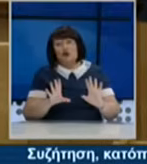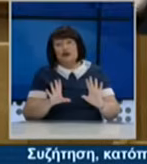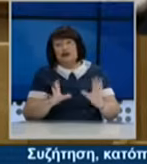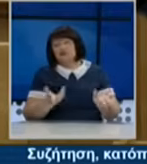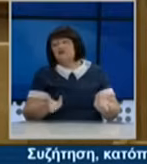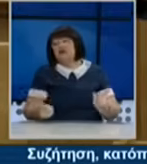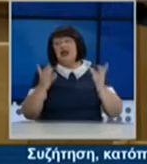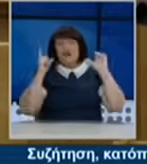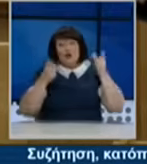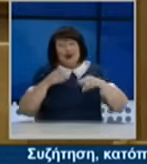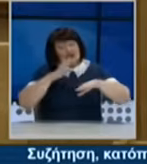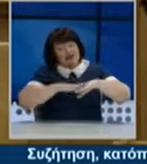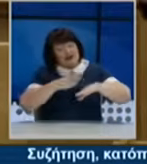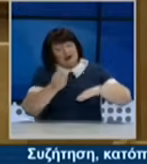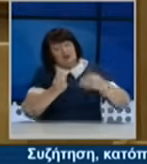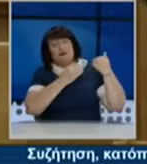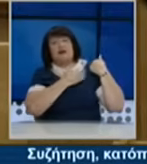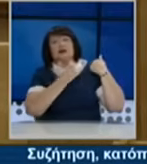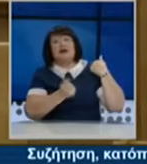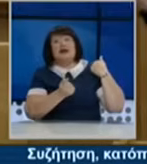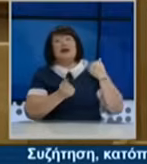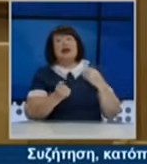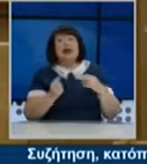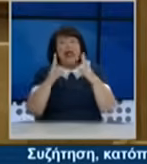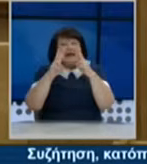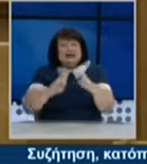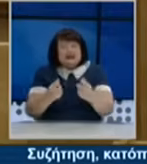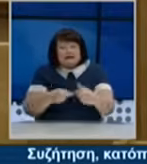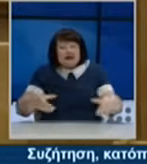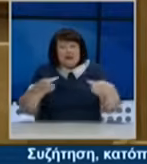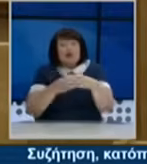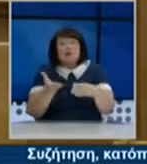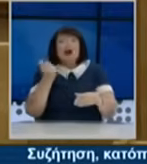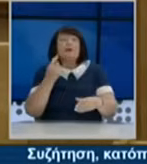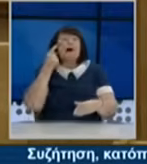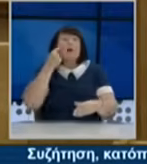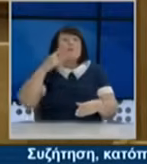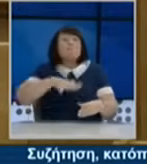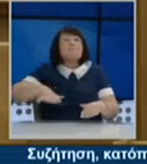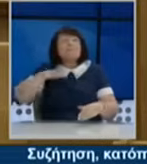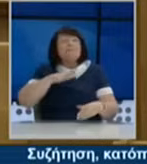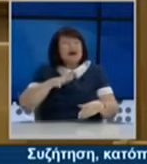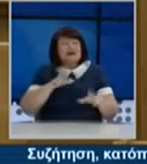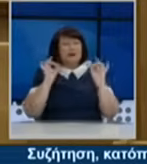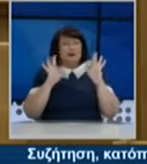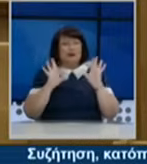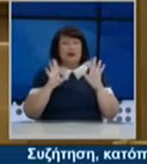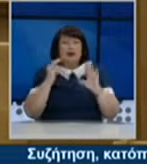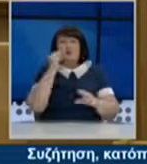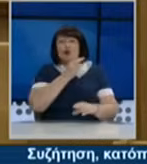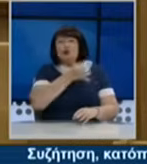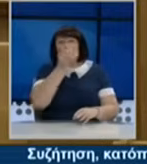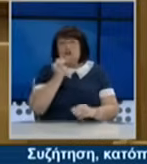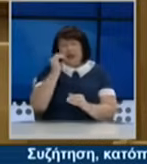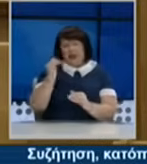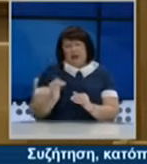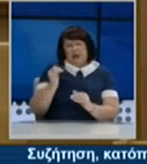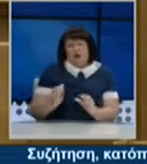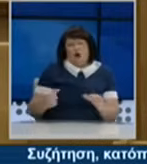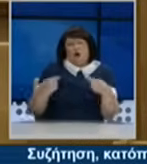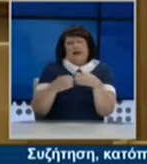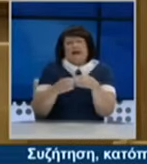και η Νέα Δημοκρατία έχει ευθύνη. Δεν δέχτηκε να κάνει εξεταστική επιτροπή, όπως και τα υπόλοιπα κόμματα που ο Πρωθυπουργός της απεκάλεσε υποκομματίδια.